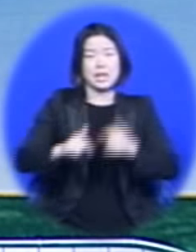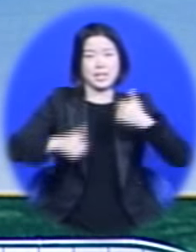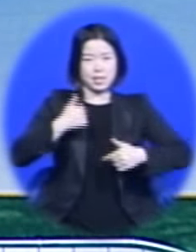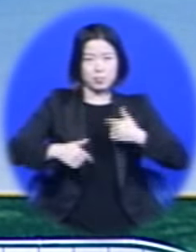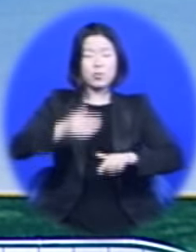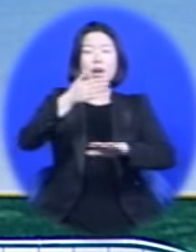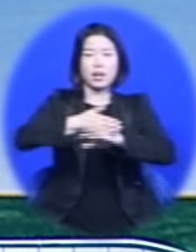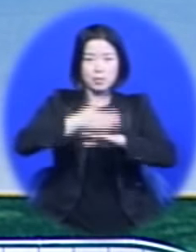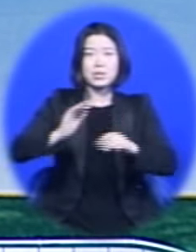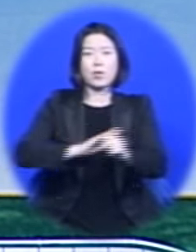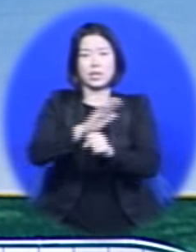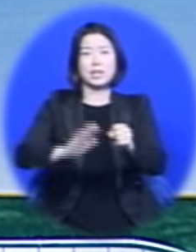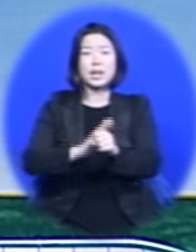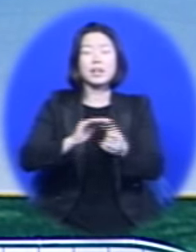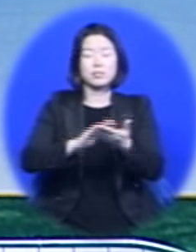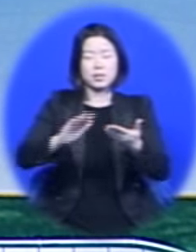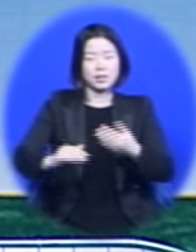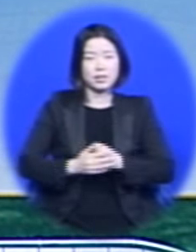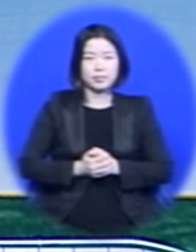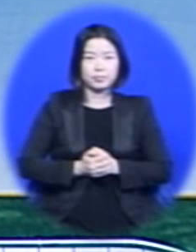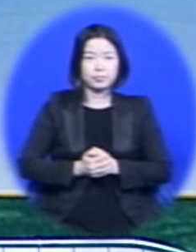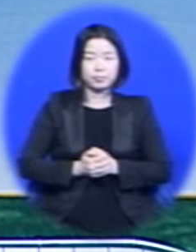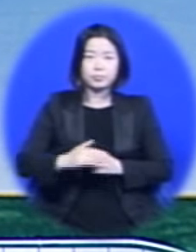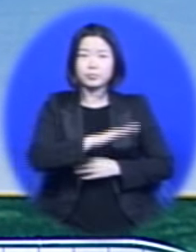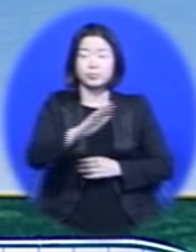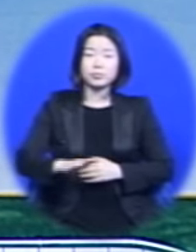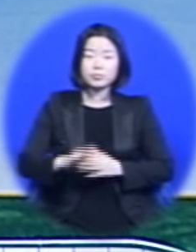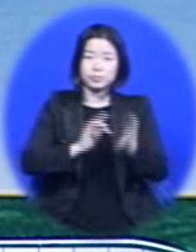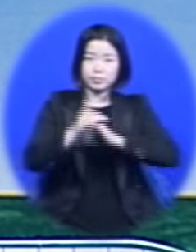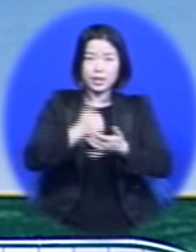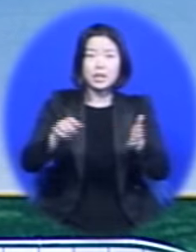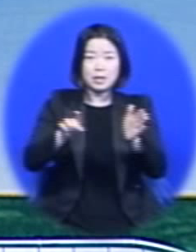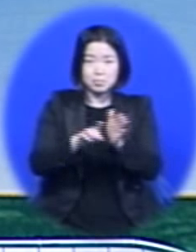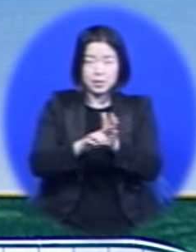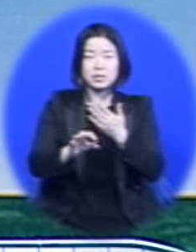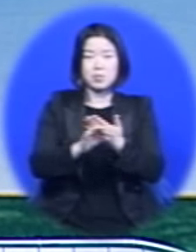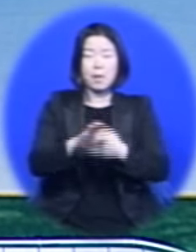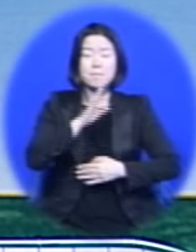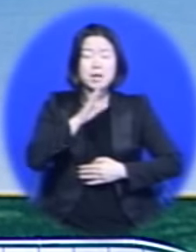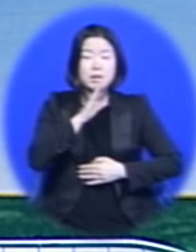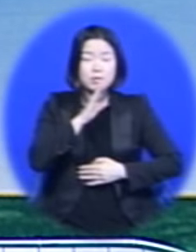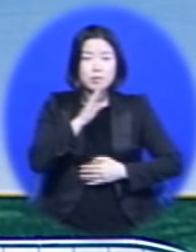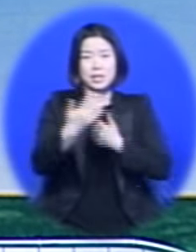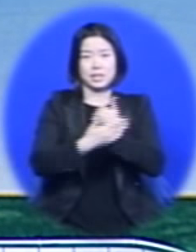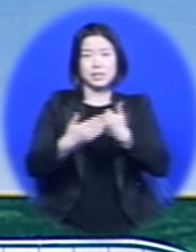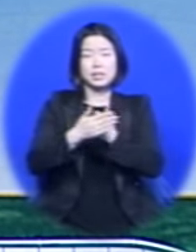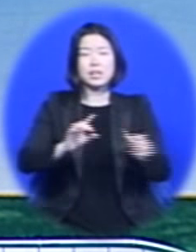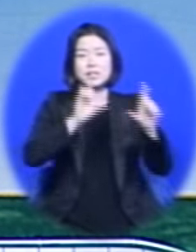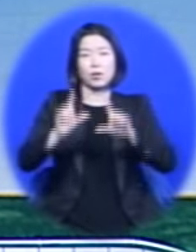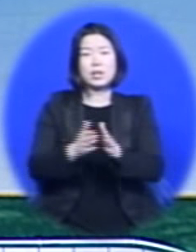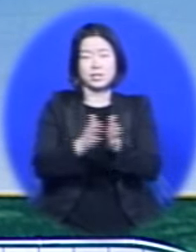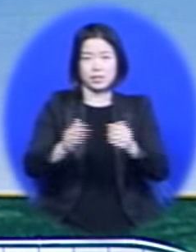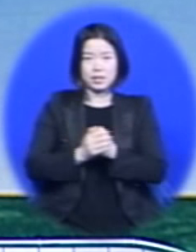기쁨과 감사와 사랑인 것입니다. 우리가 예수를 믿으면 바로 은혜의 생활이 시작이 됩니다.